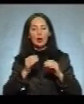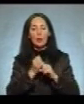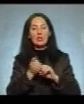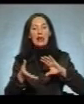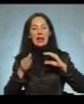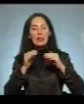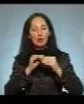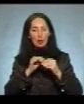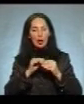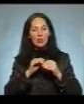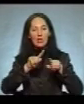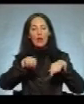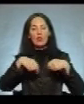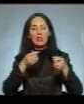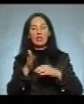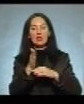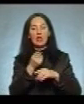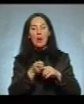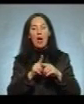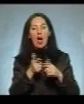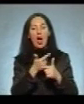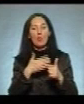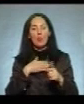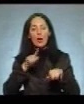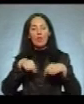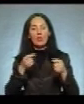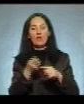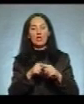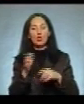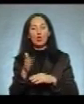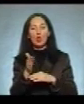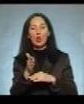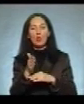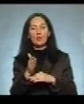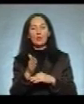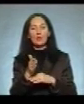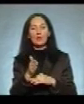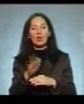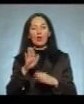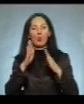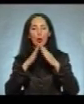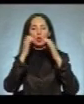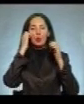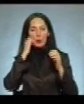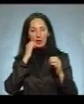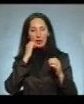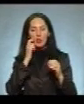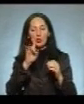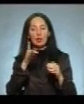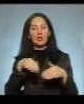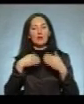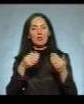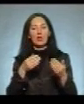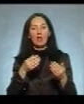віддається риба, або ми віддавали цю рибу в там дім престарілих одного разу віддавали, а в